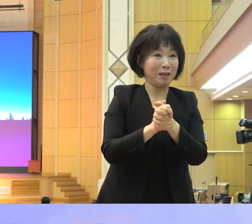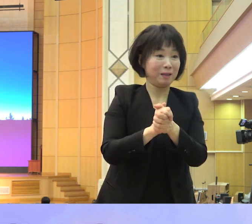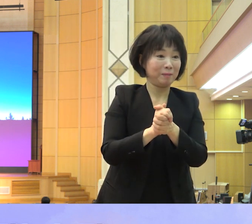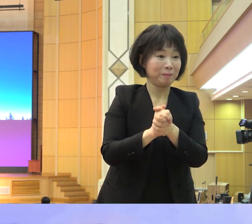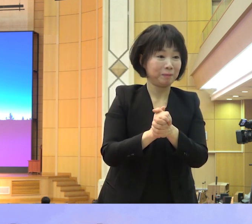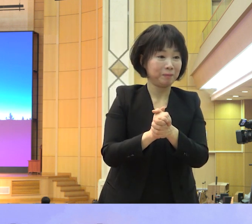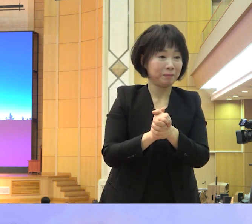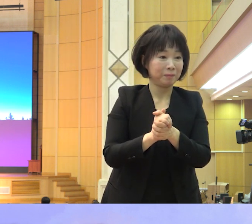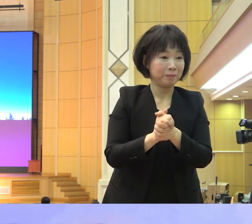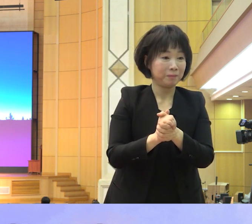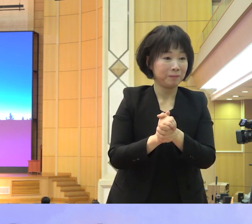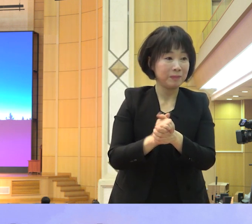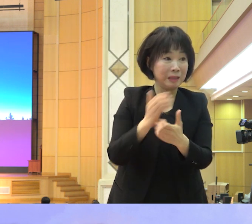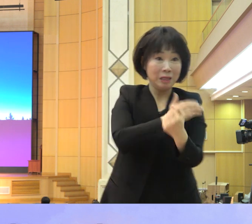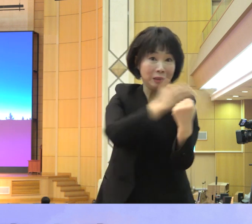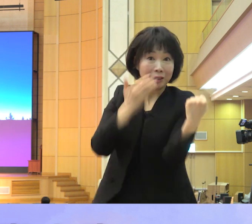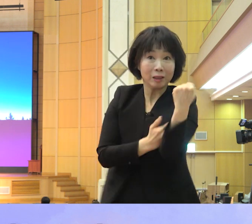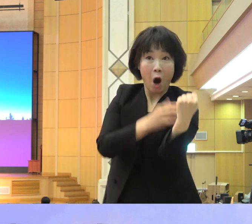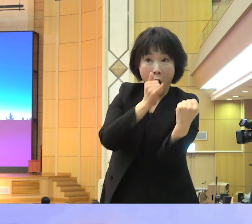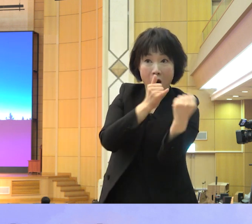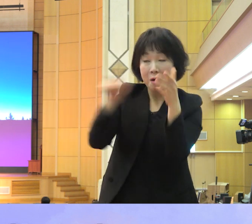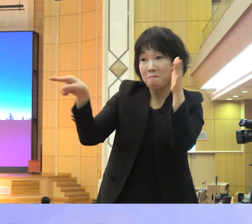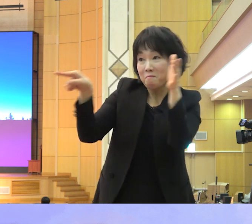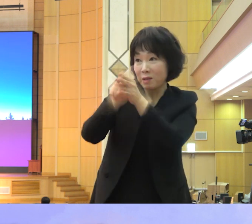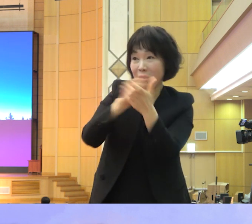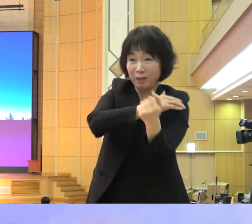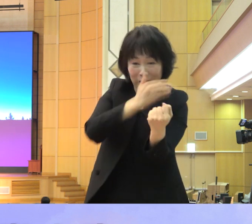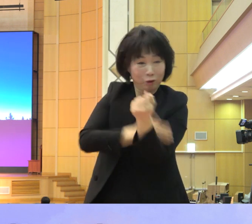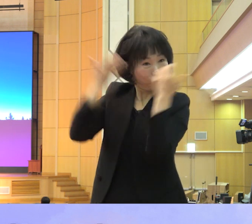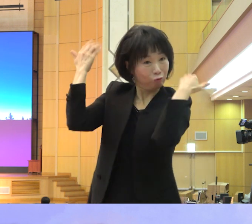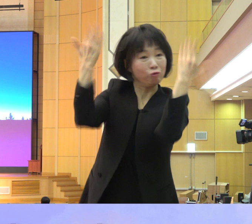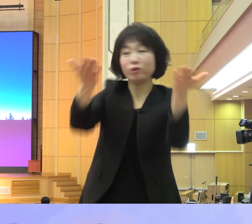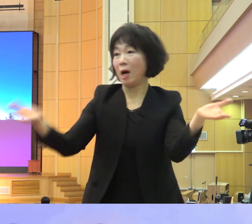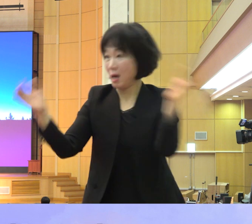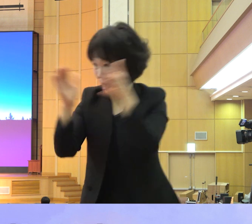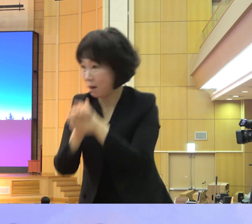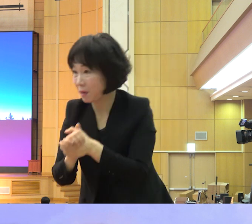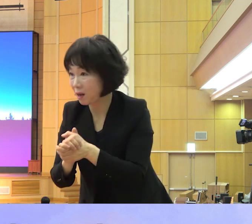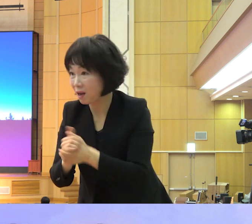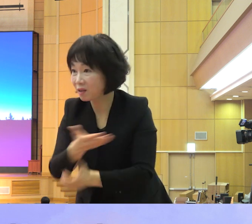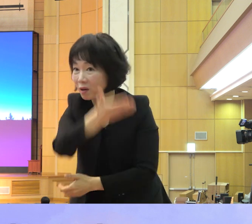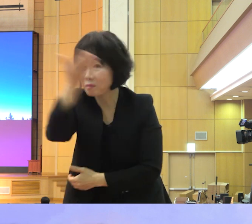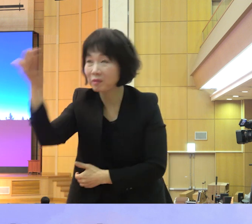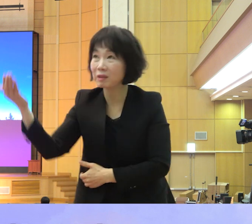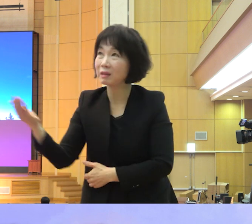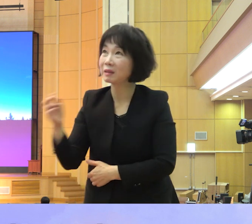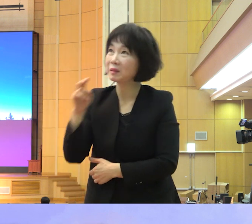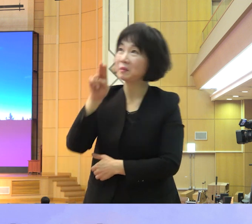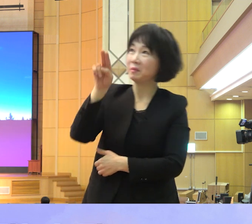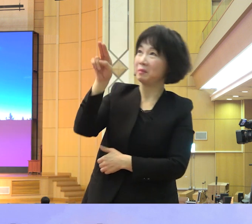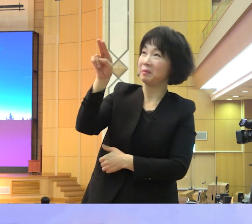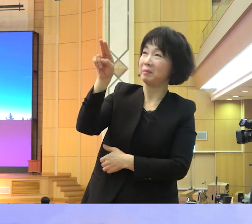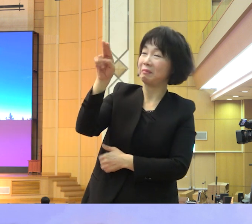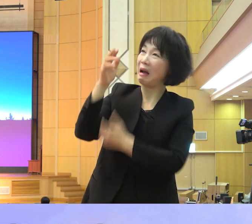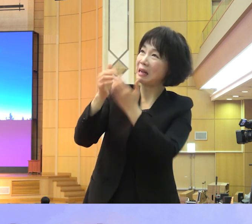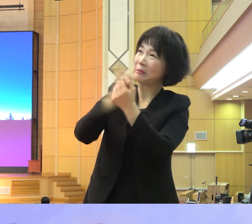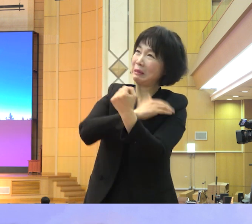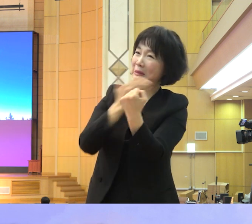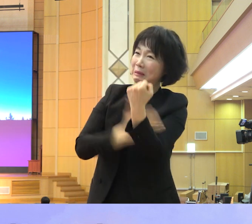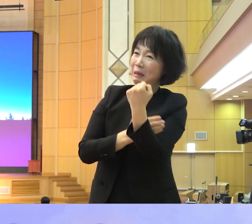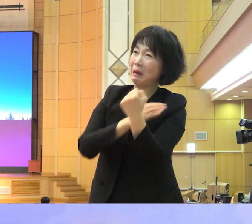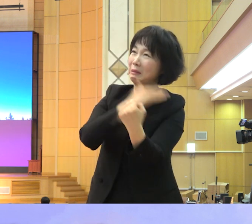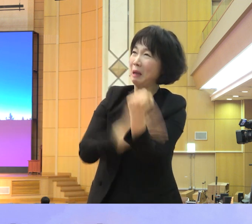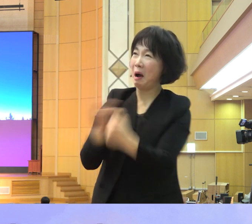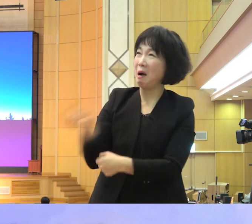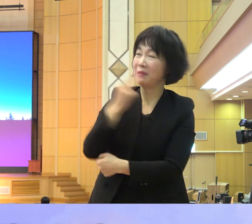주님을 믿으면 능력이 역사하는 거예요. 주님을 믿노라 말하면서도 능력을 믿지 않으면 능력은 역사하지 않습니다. 축복의